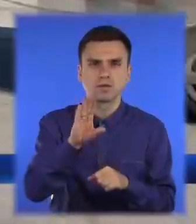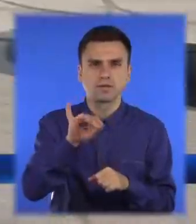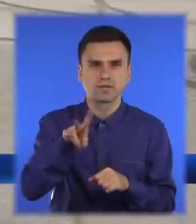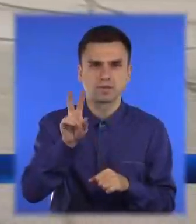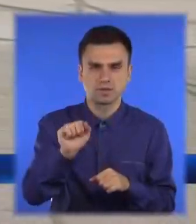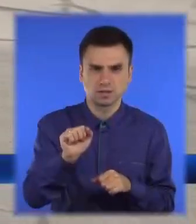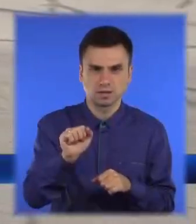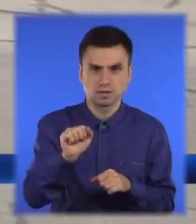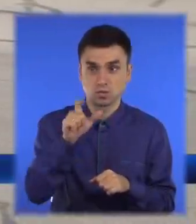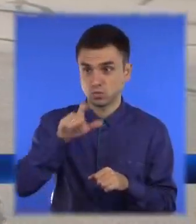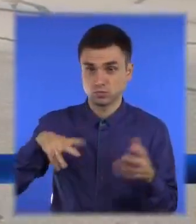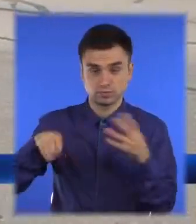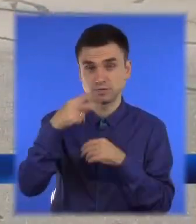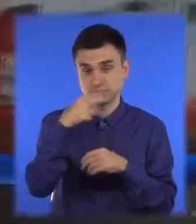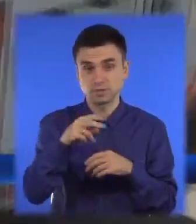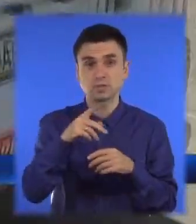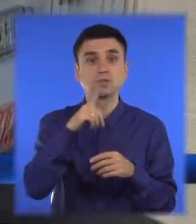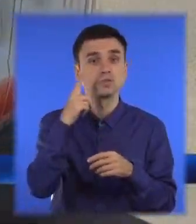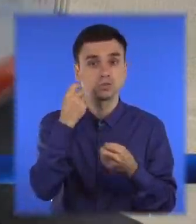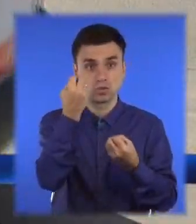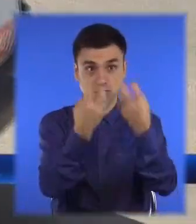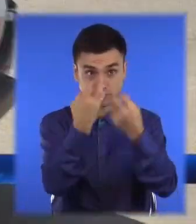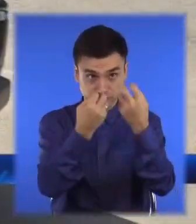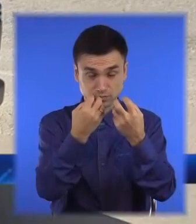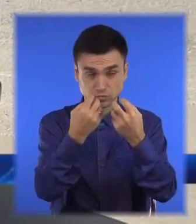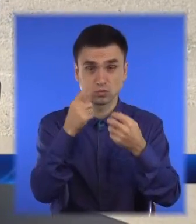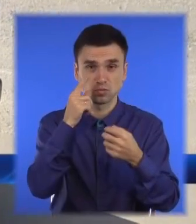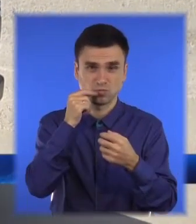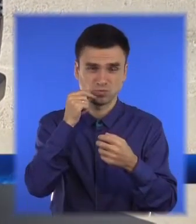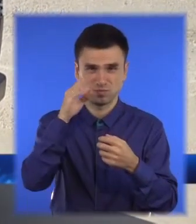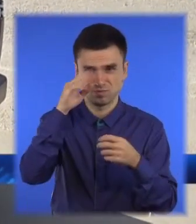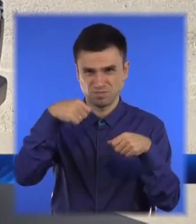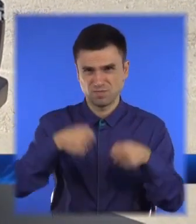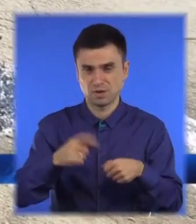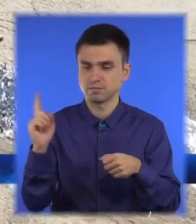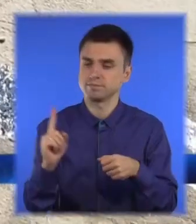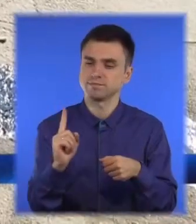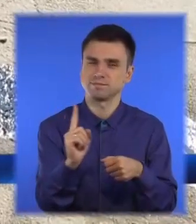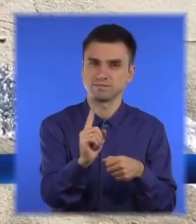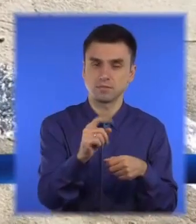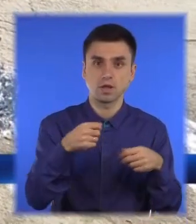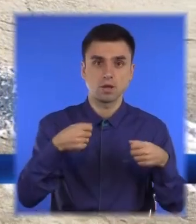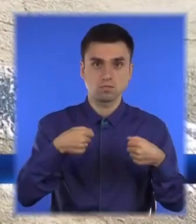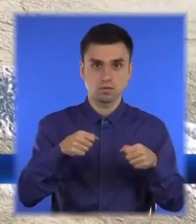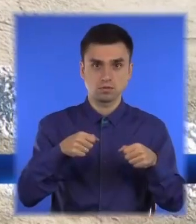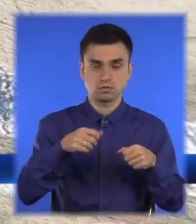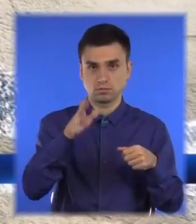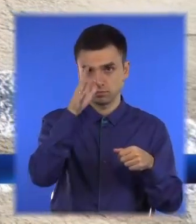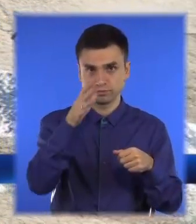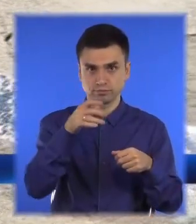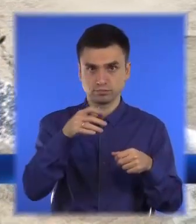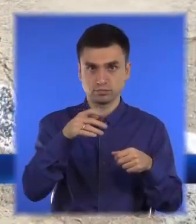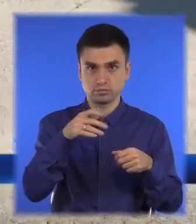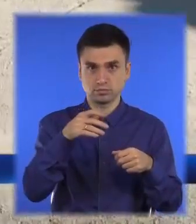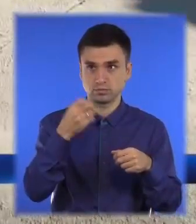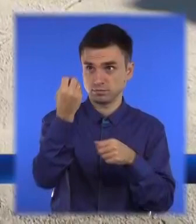зелене світло. В цей час з боку автовокзалу рухався мотоцикліст, який не зупинився, незважаючи на заборонений сигнал